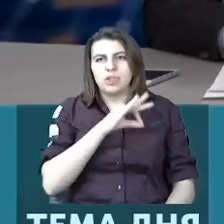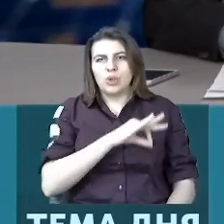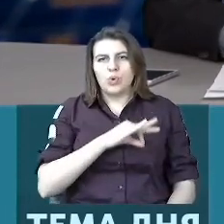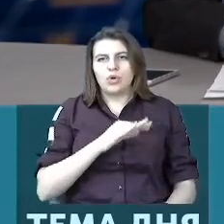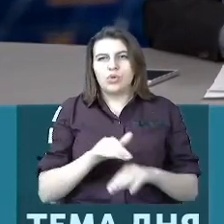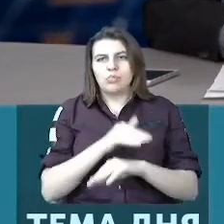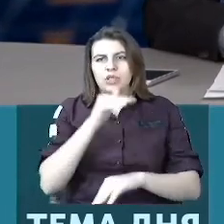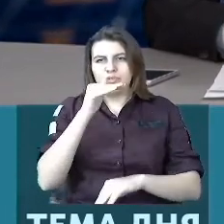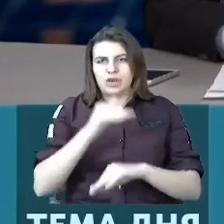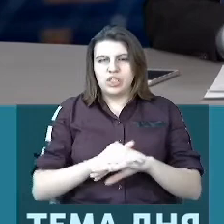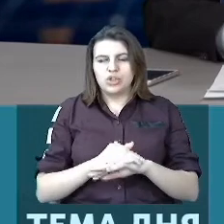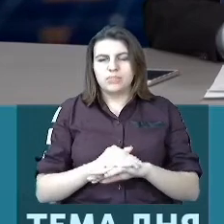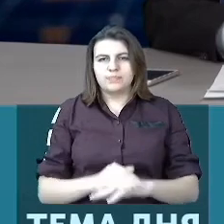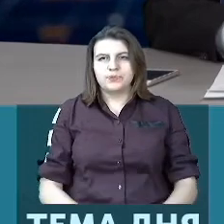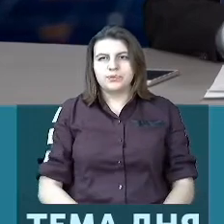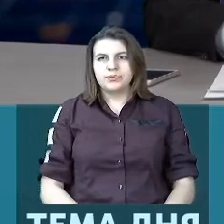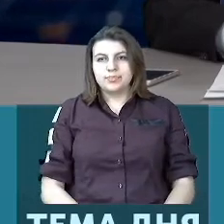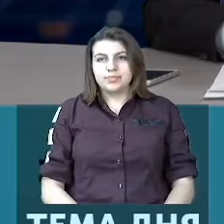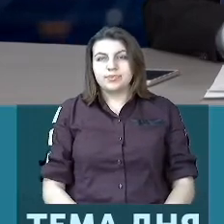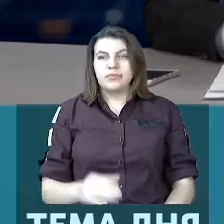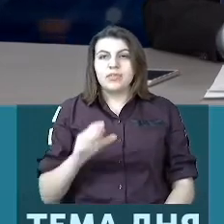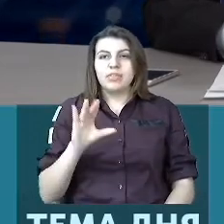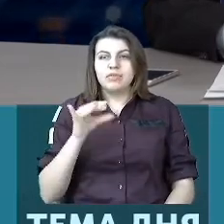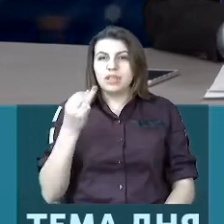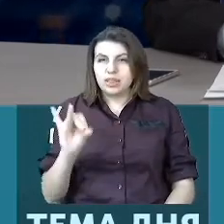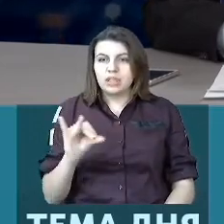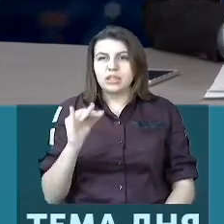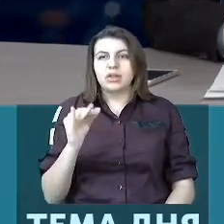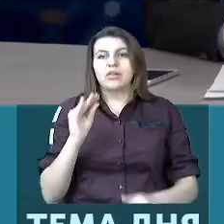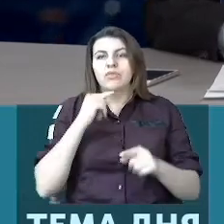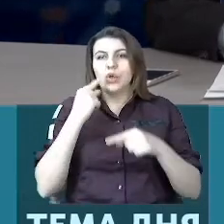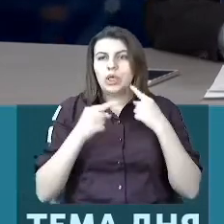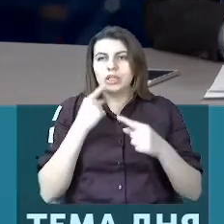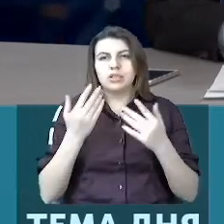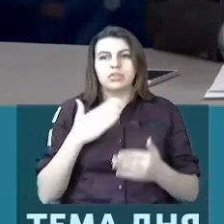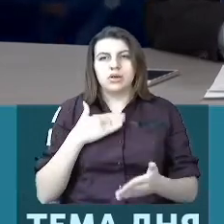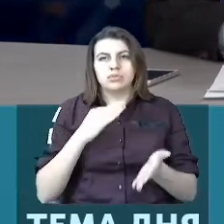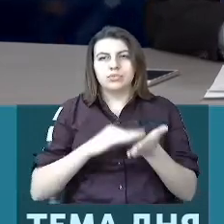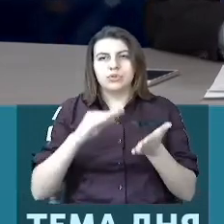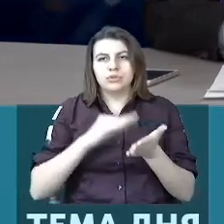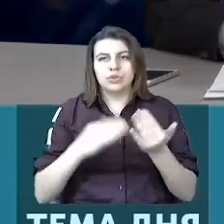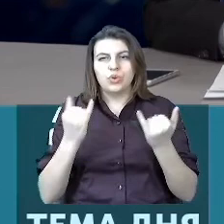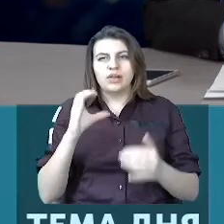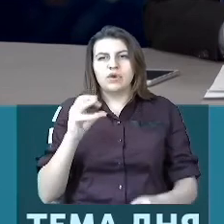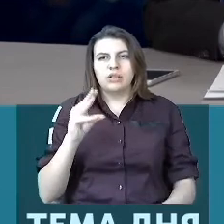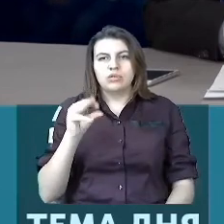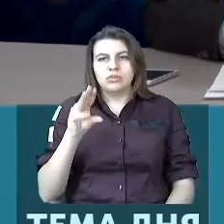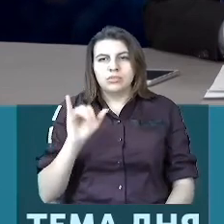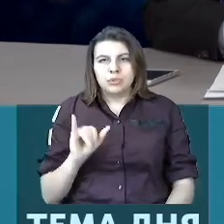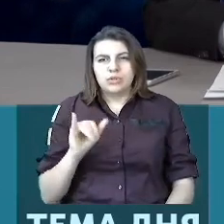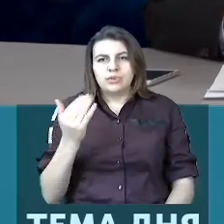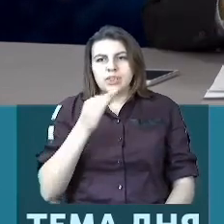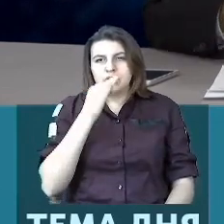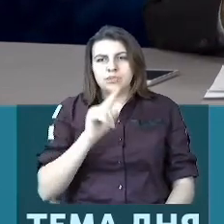вечора. Пане Валерію, в коментарі нашим журналістам сьогодні у Сватовому ви сказали, що прийняття нового закону про